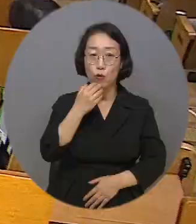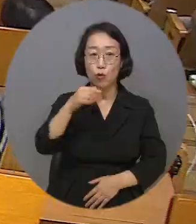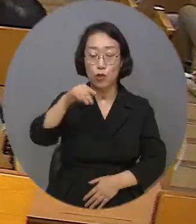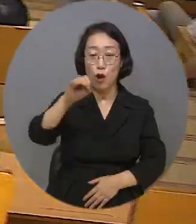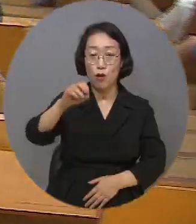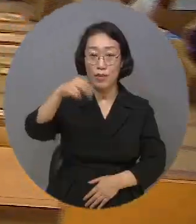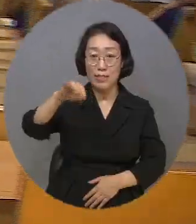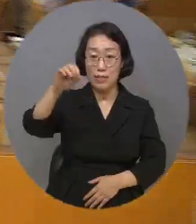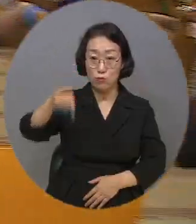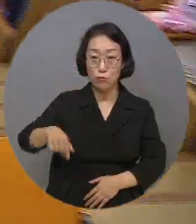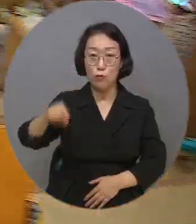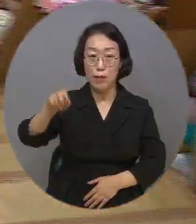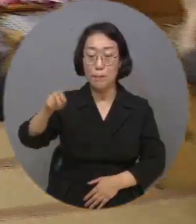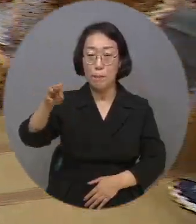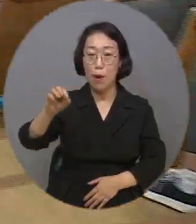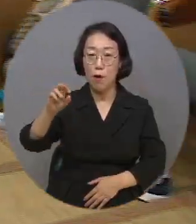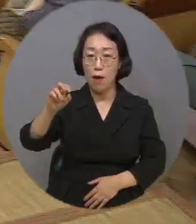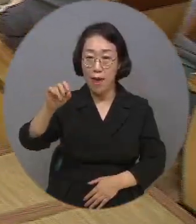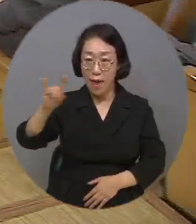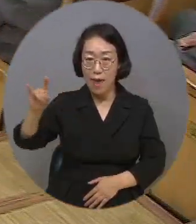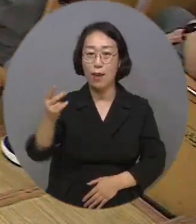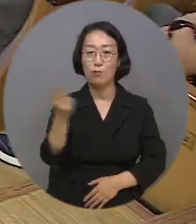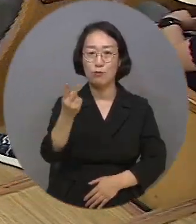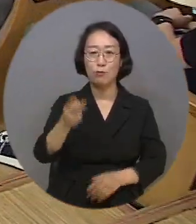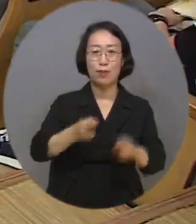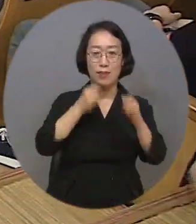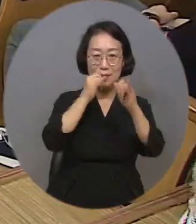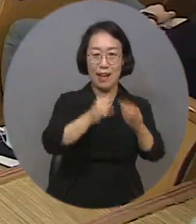정시우 학생과 김명애 학생이 수상했습니다.